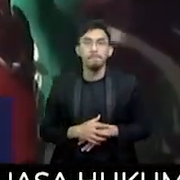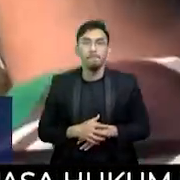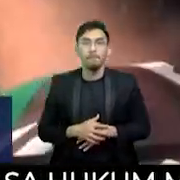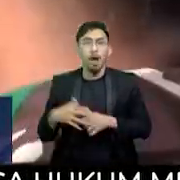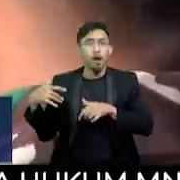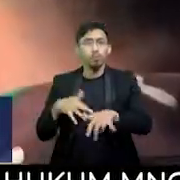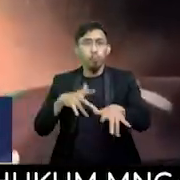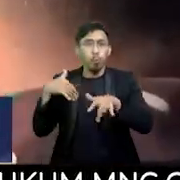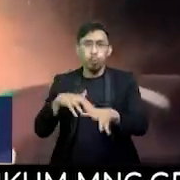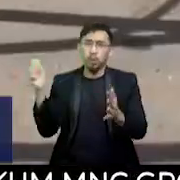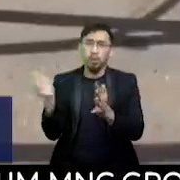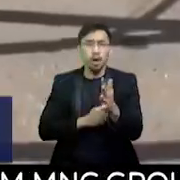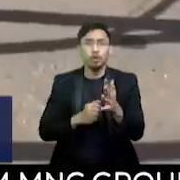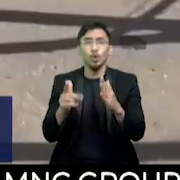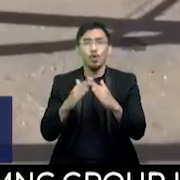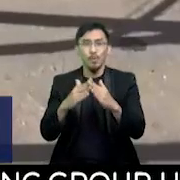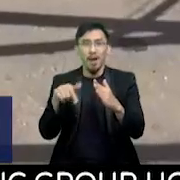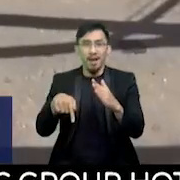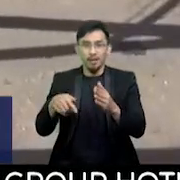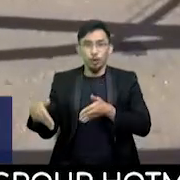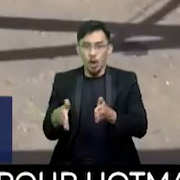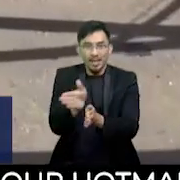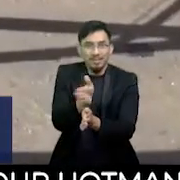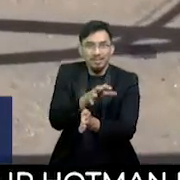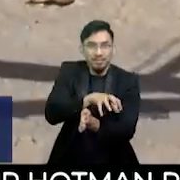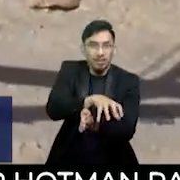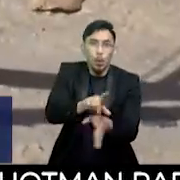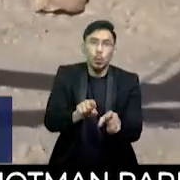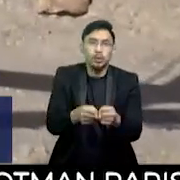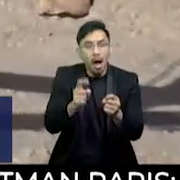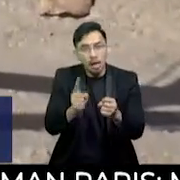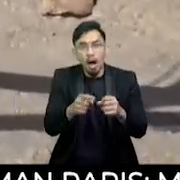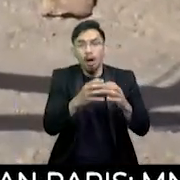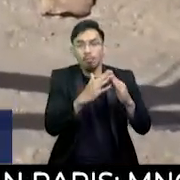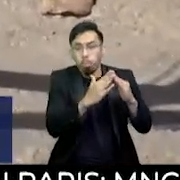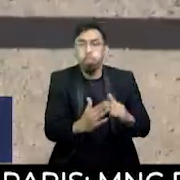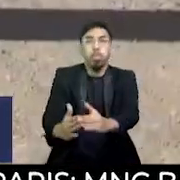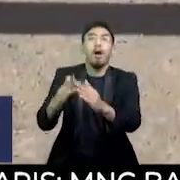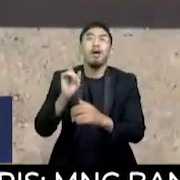membuat rumah yang berada di bantaran sungai rusak, bahkan sudah hanyut terbawa banjir.